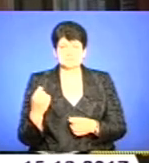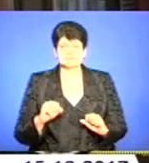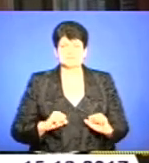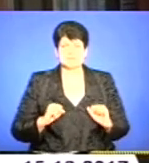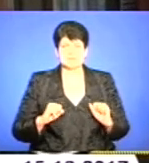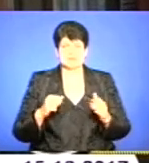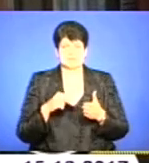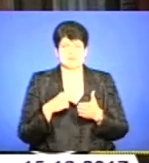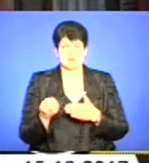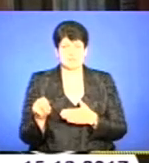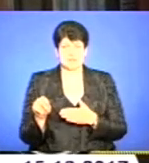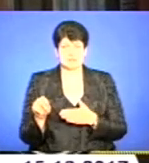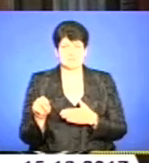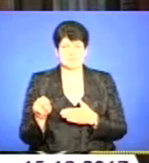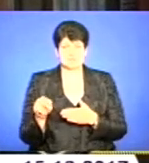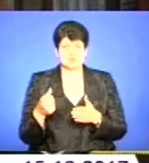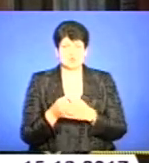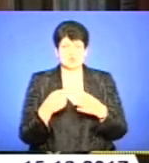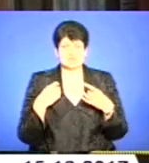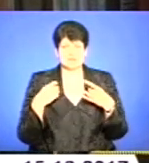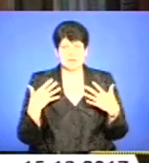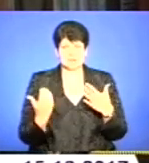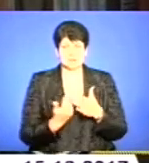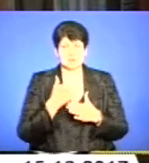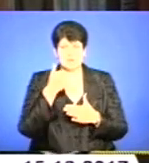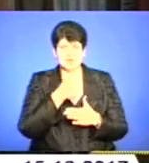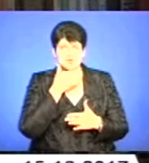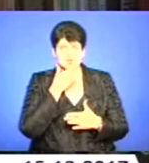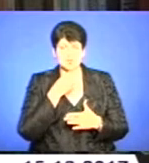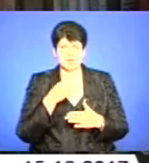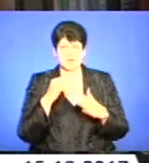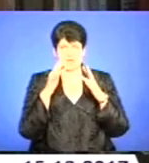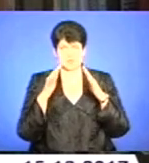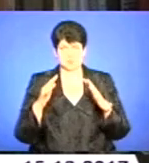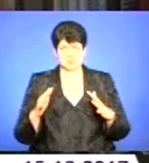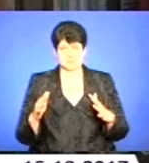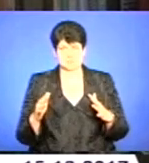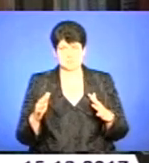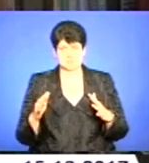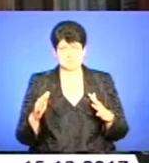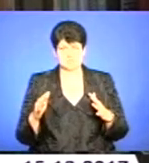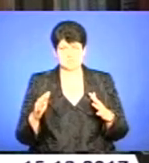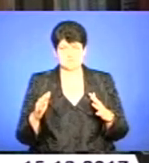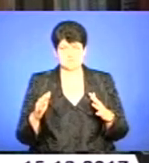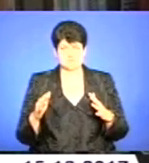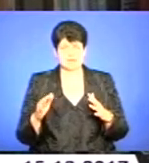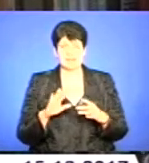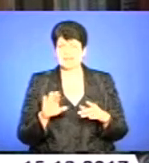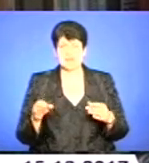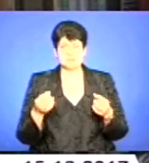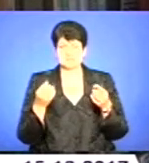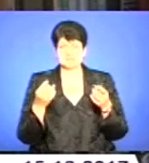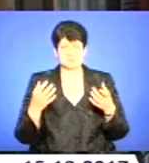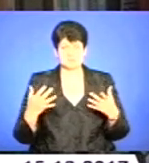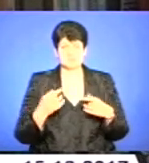стараються придбати до свята новорічну красуню, новорічну ялинку. Ну і недаремно